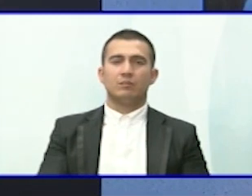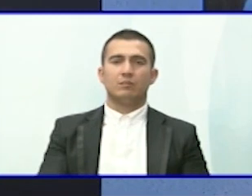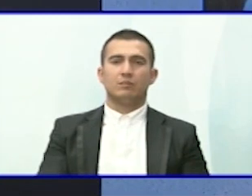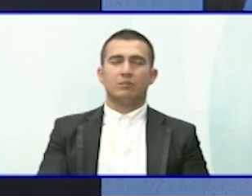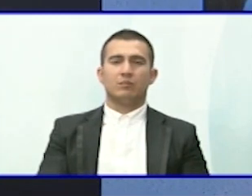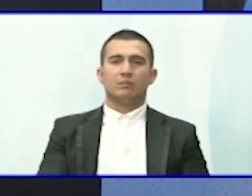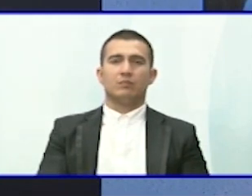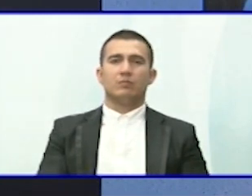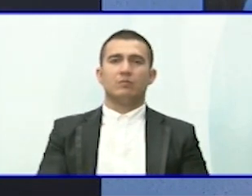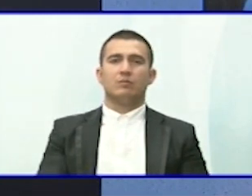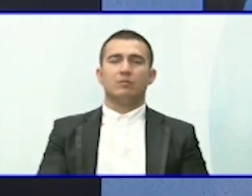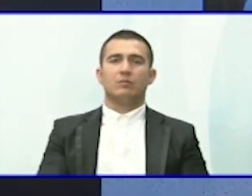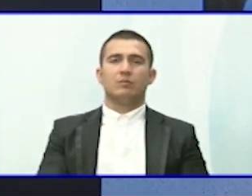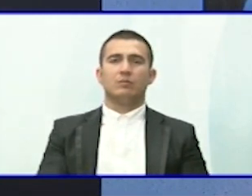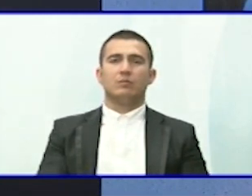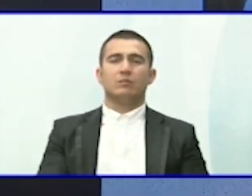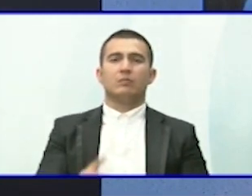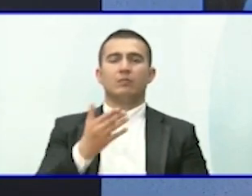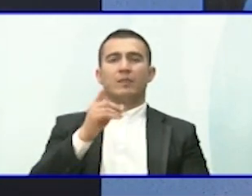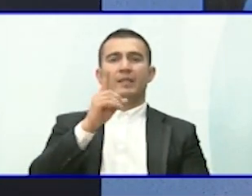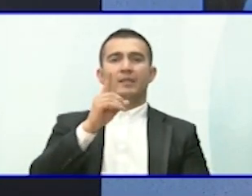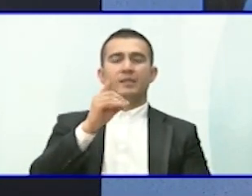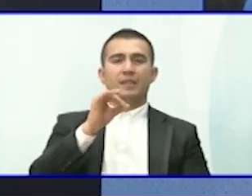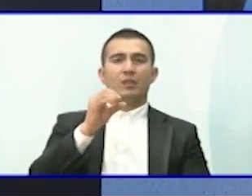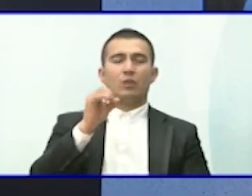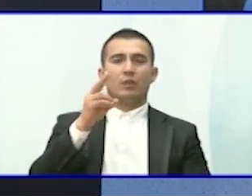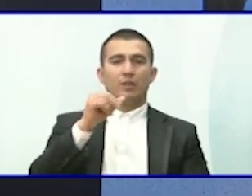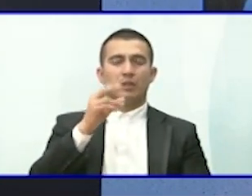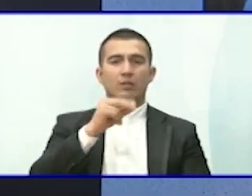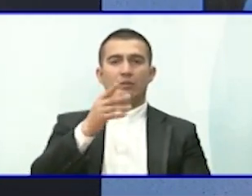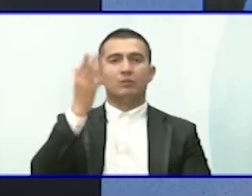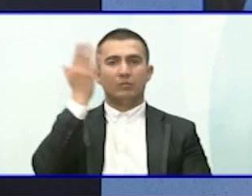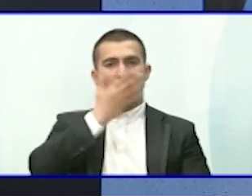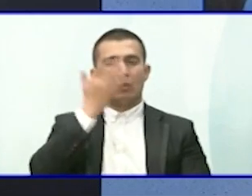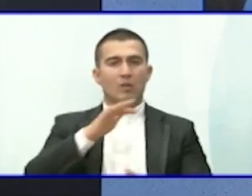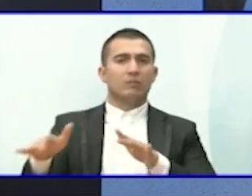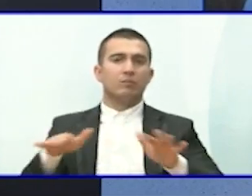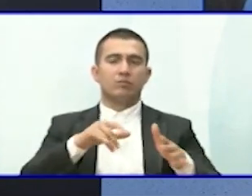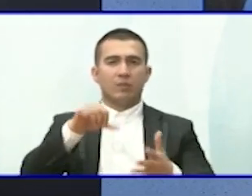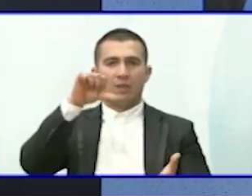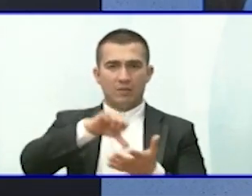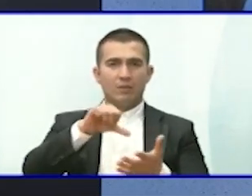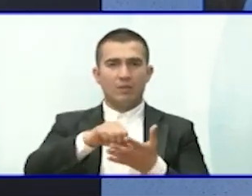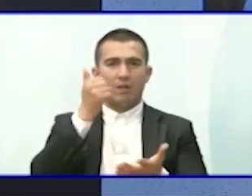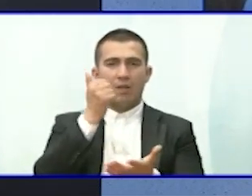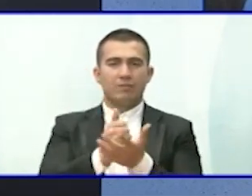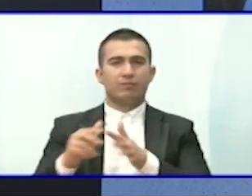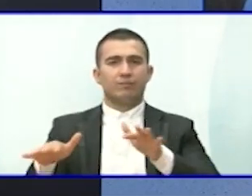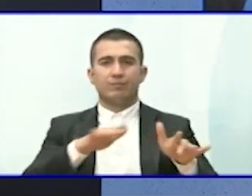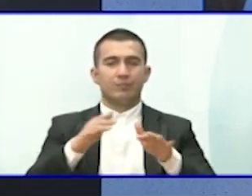следующее предложение зиёда ты игра лавки на главную роль о чем ты